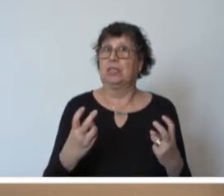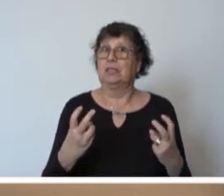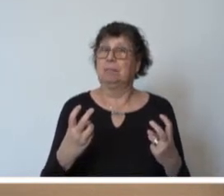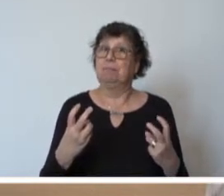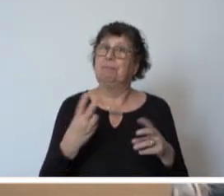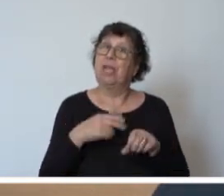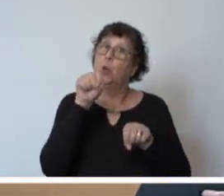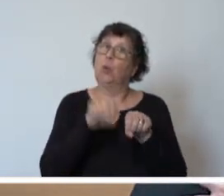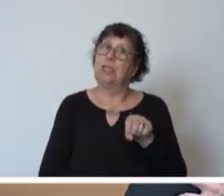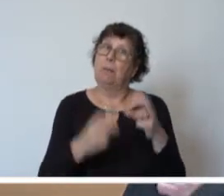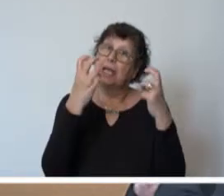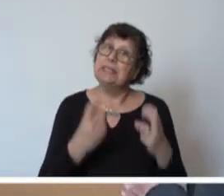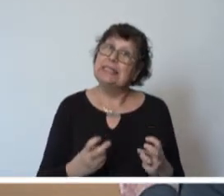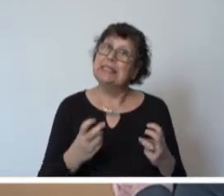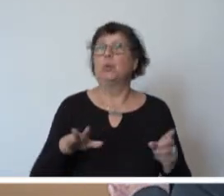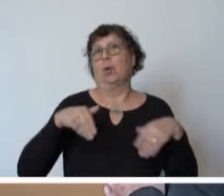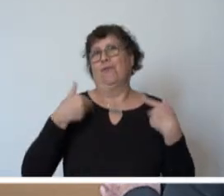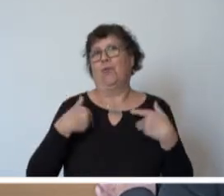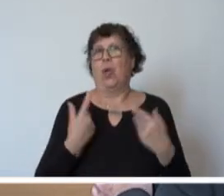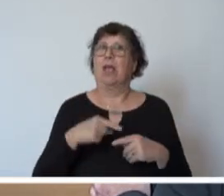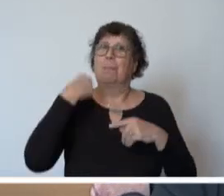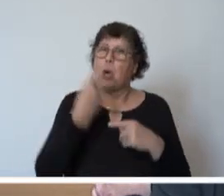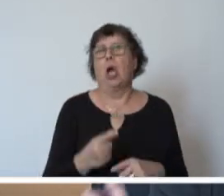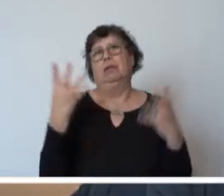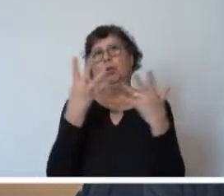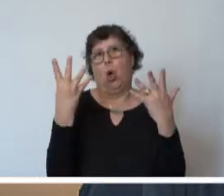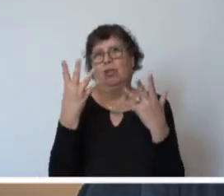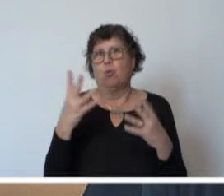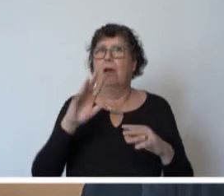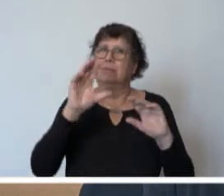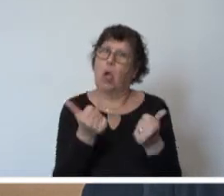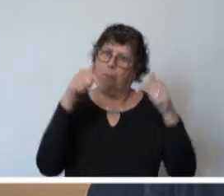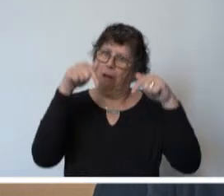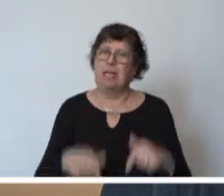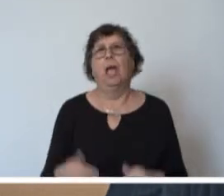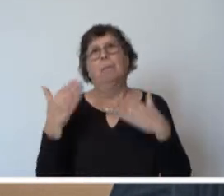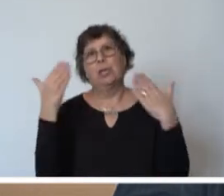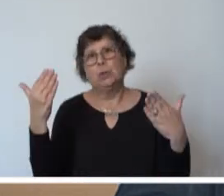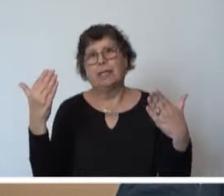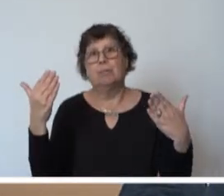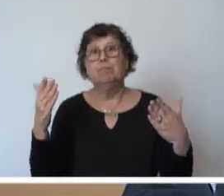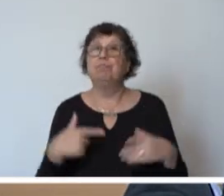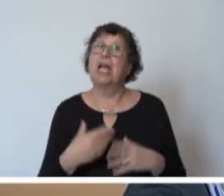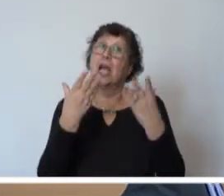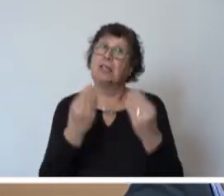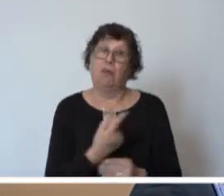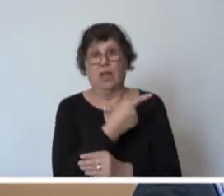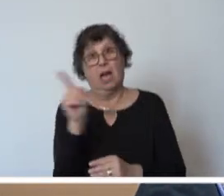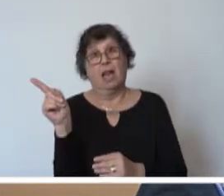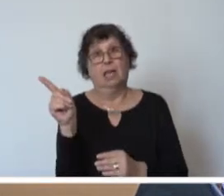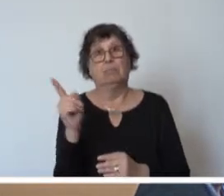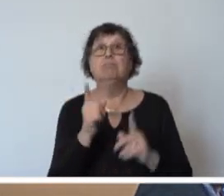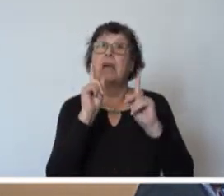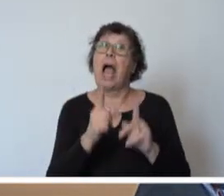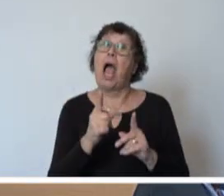Ich unterbreche die Sitzung und freue mich, Sie morgen um 9 Uhr hier wieder begrüßen zu können. Ich darf Sie alle auch